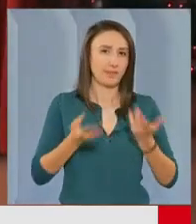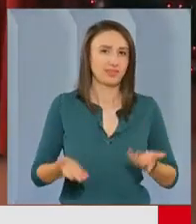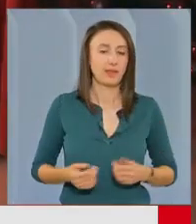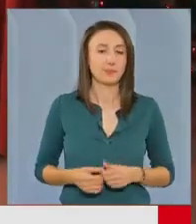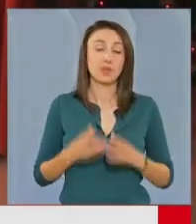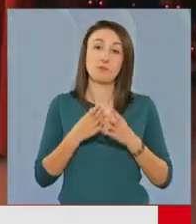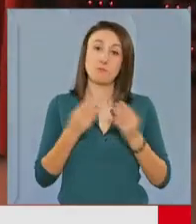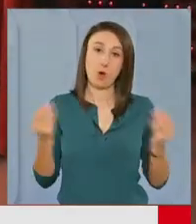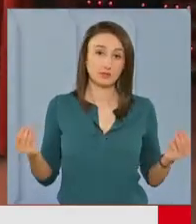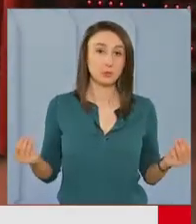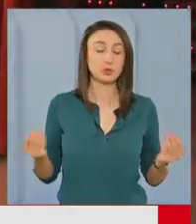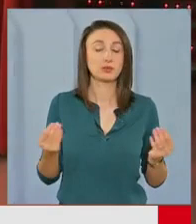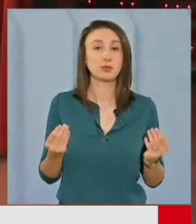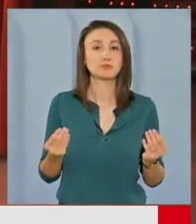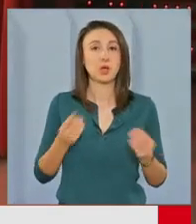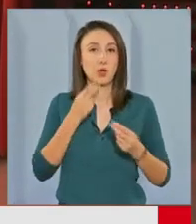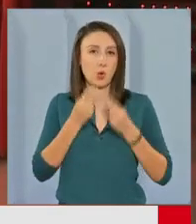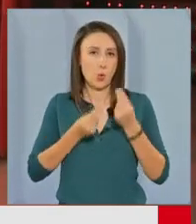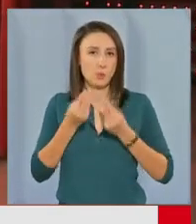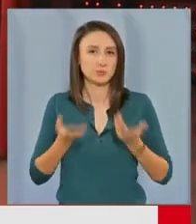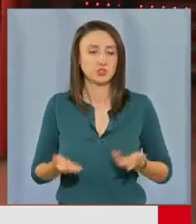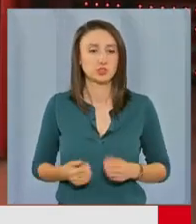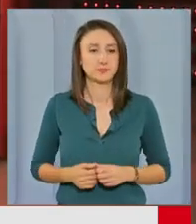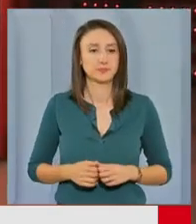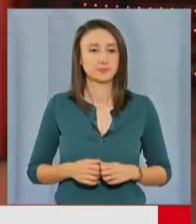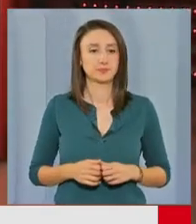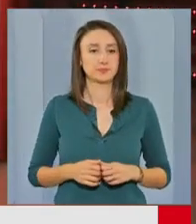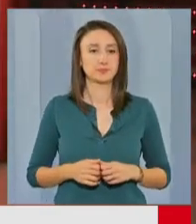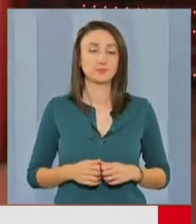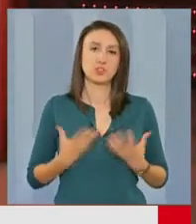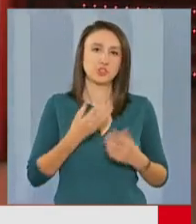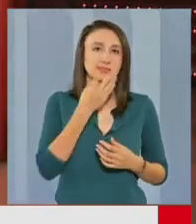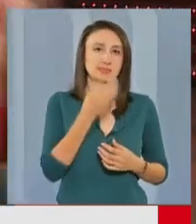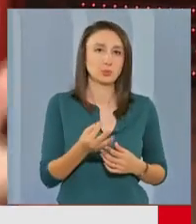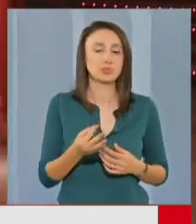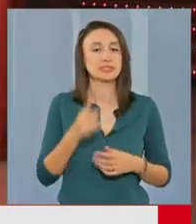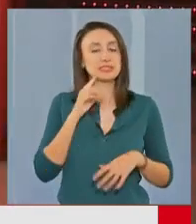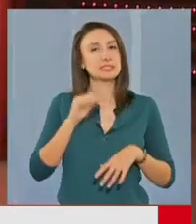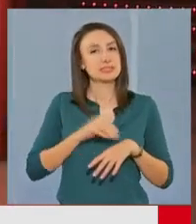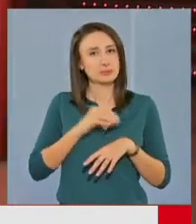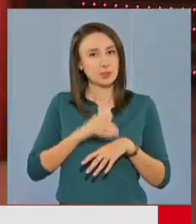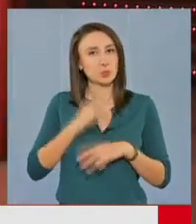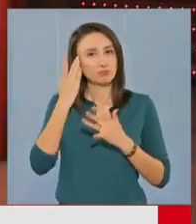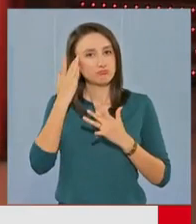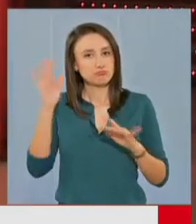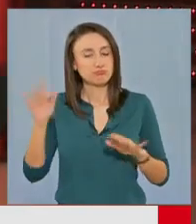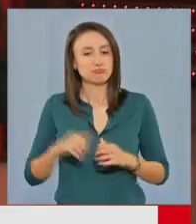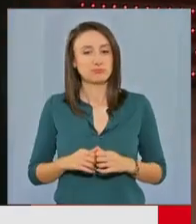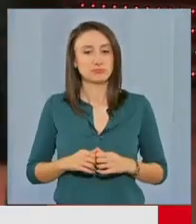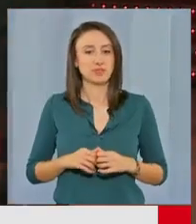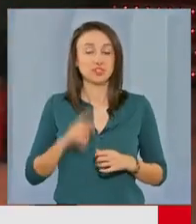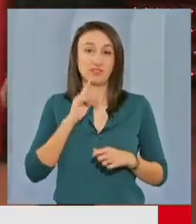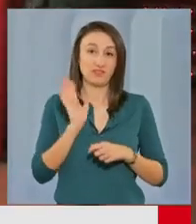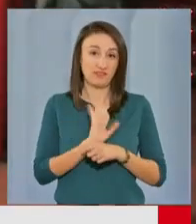dar cu foarte multe accente comice. Ce să spun, în spiritul filantropic și în spiritul